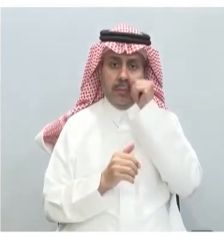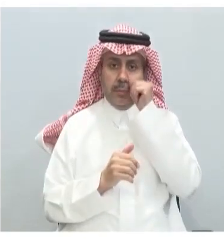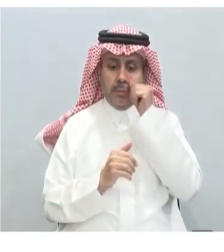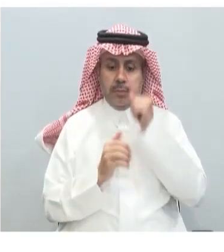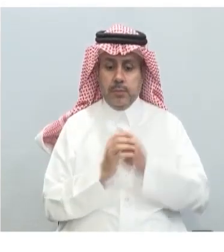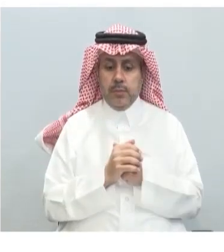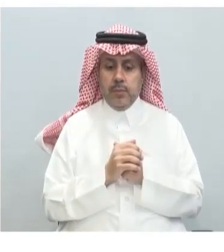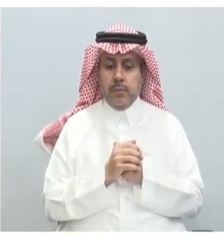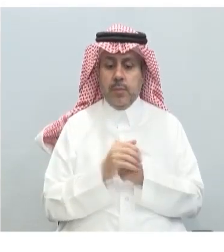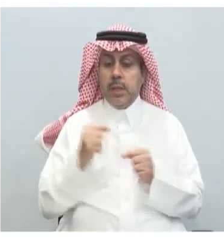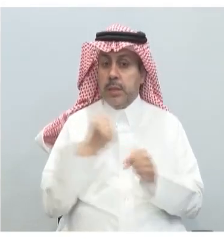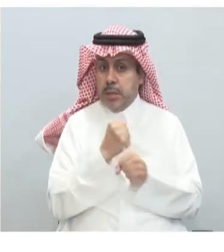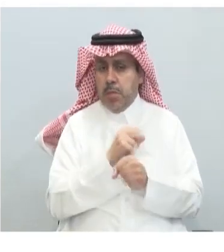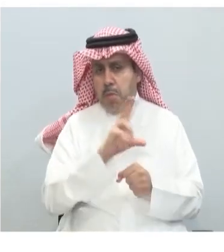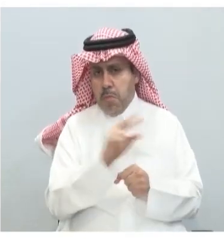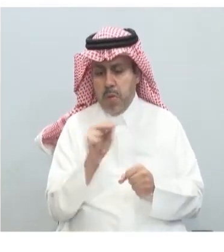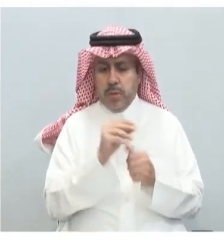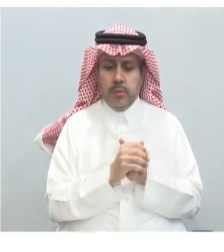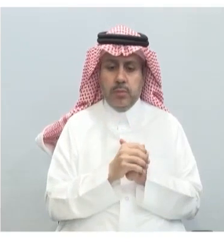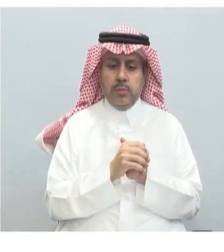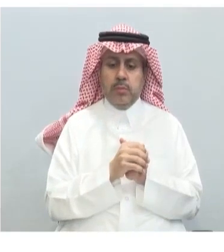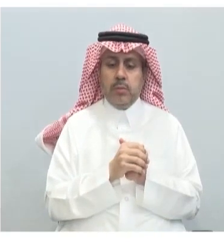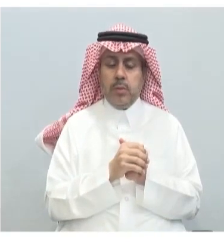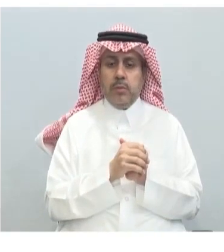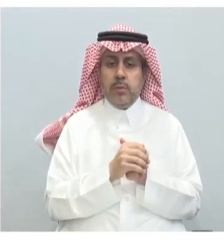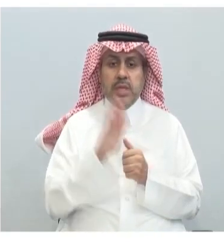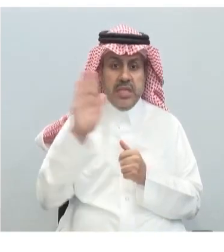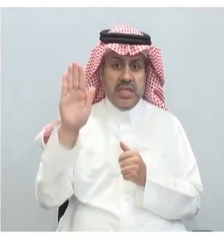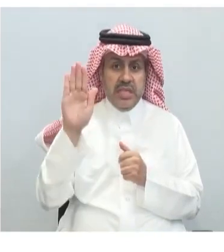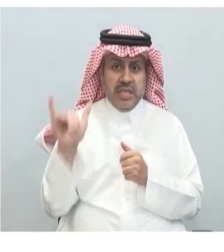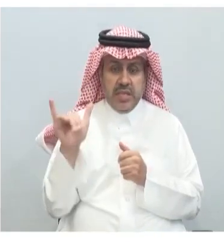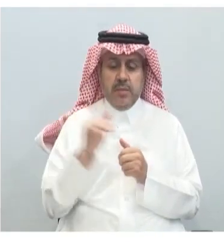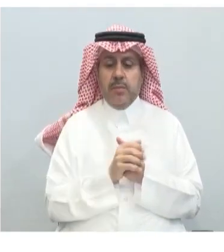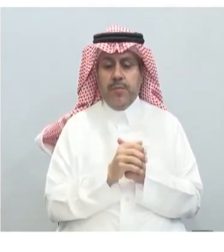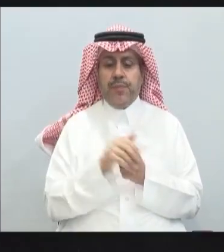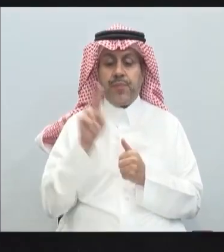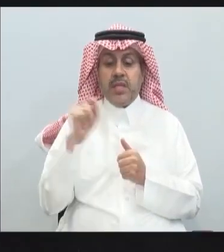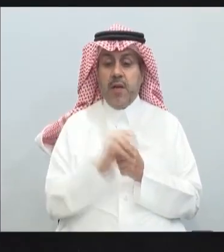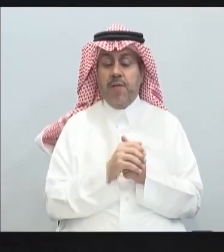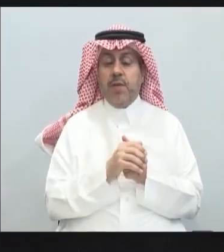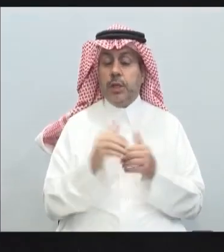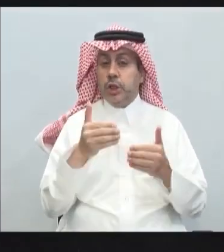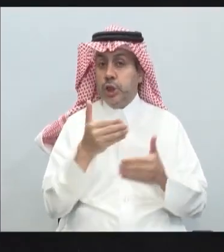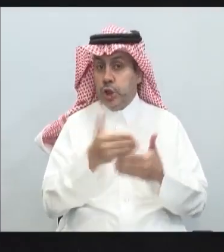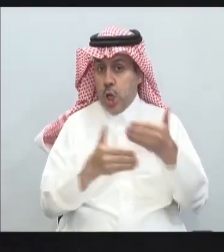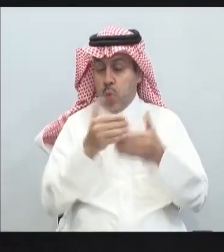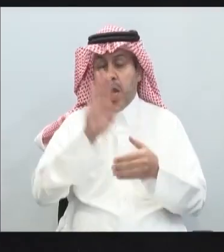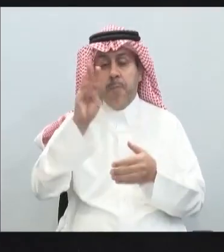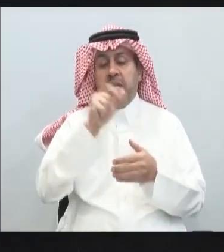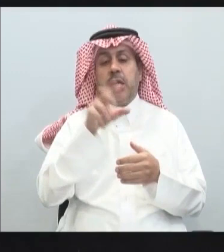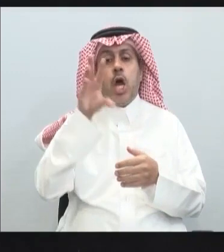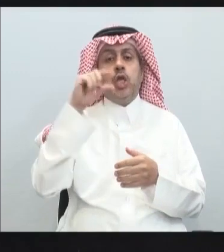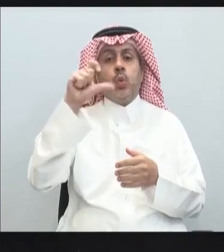هي اذا هنا سنستعمله كما هي بالنسبه ل سي تصف تكون كبريتيد الهيدروجين